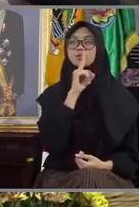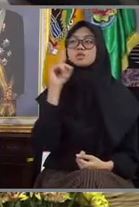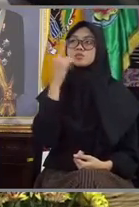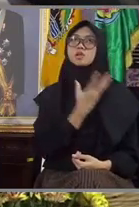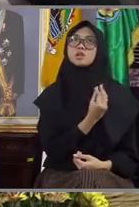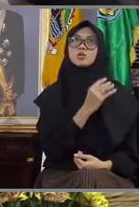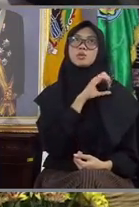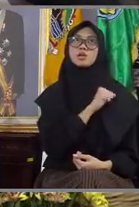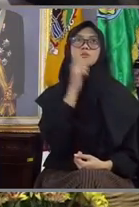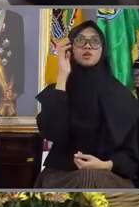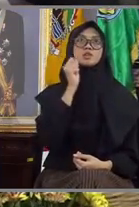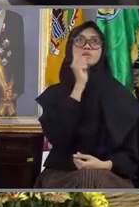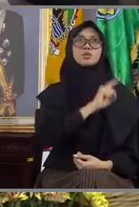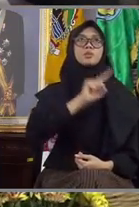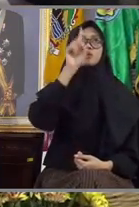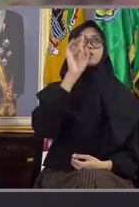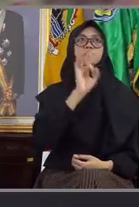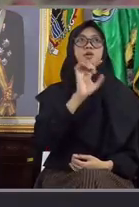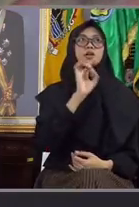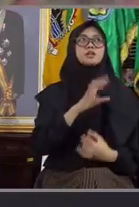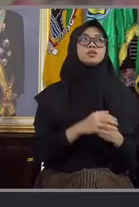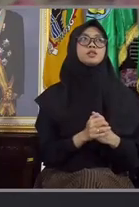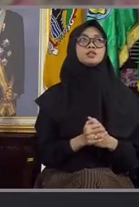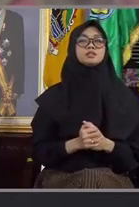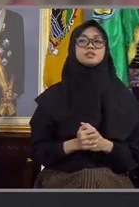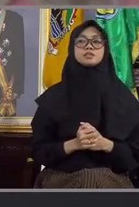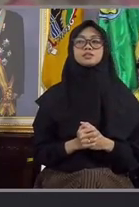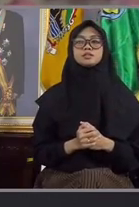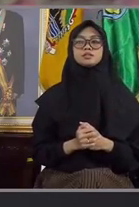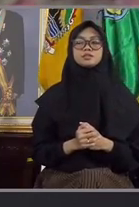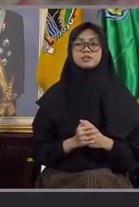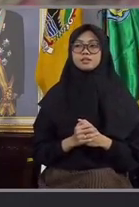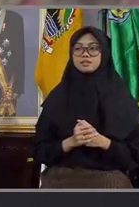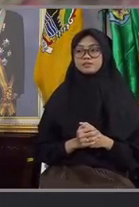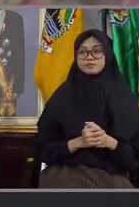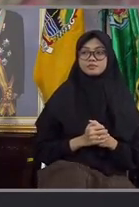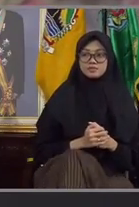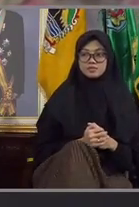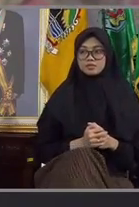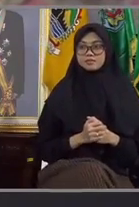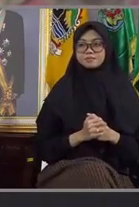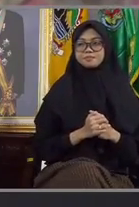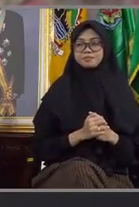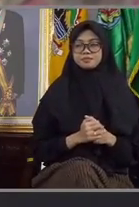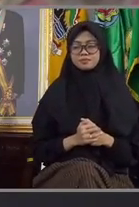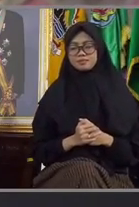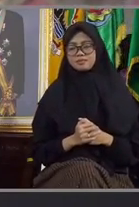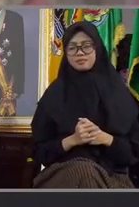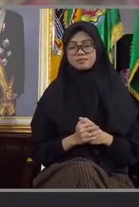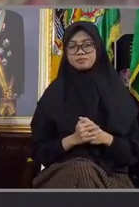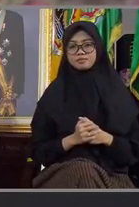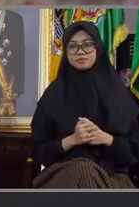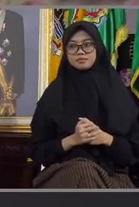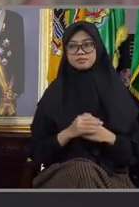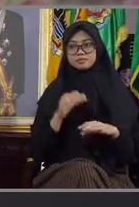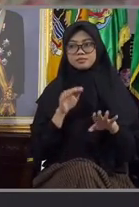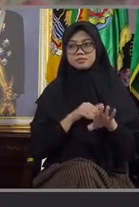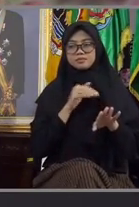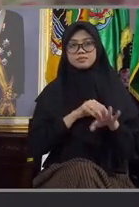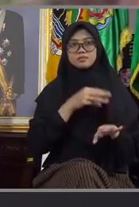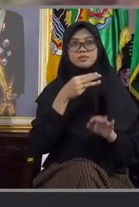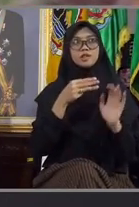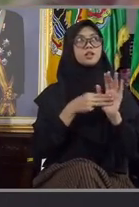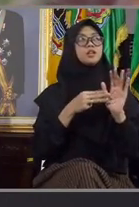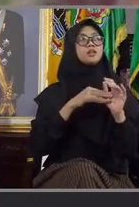Bismillahirrahmanirrahim. Assalamualaikum warahmatullahi wabarakatuh. Waalaikumsalam warahmatullahi wabarakatuh. Saya panggilannya Bu Emi